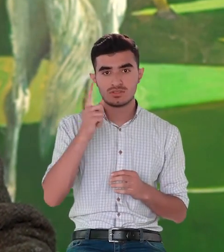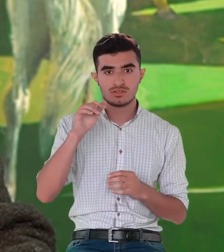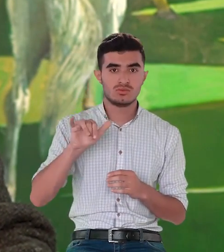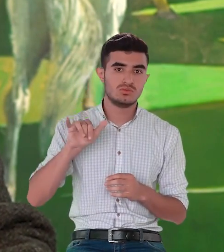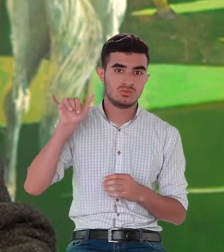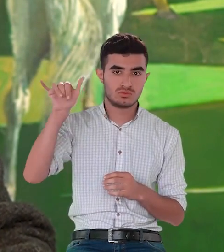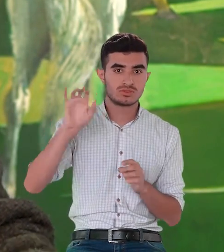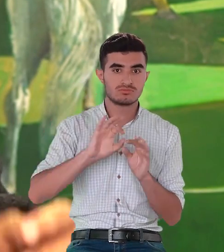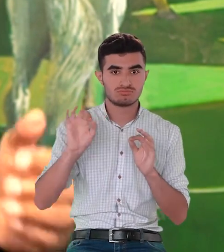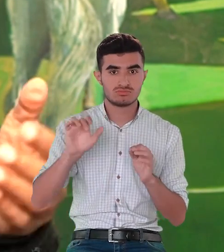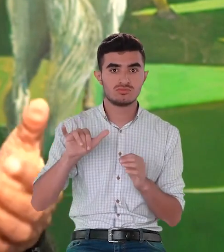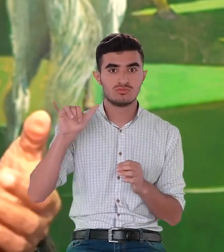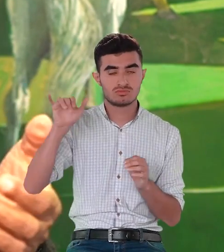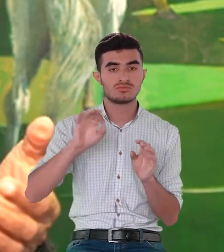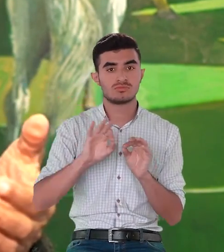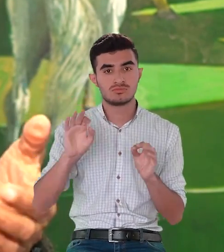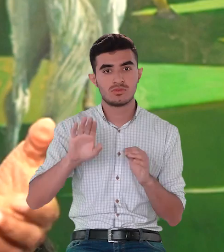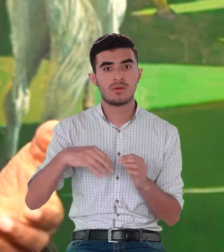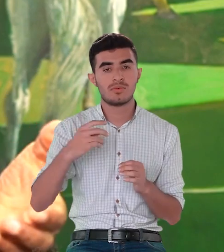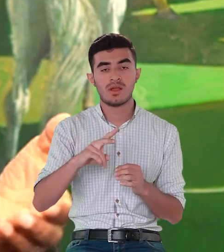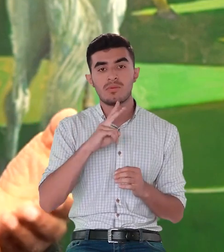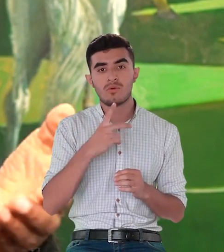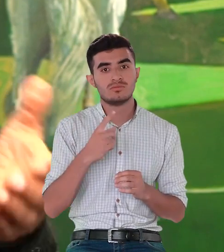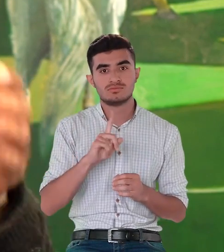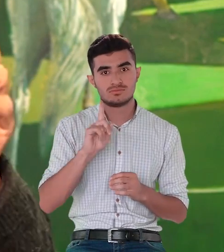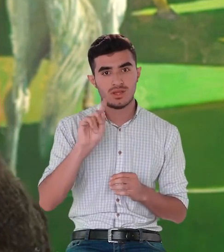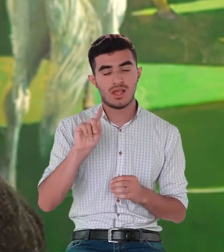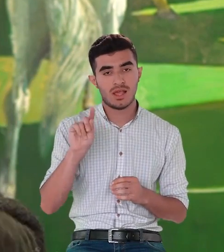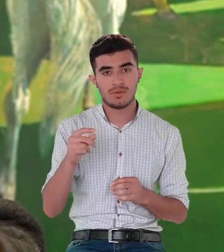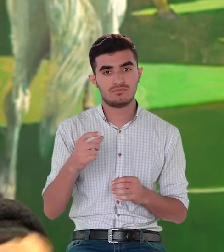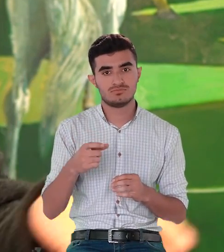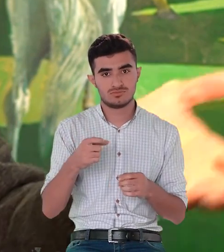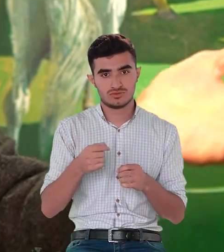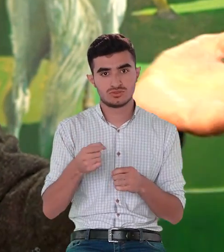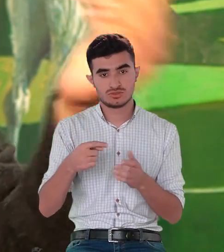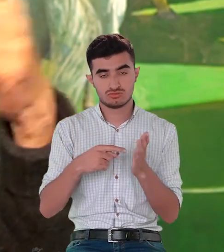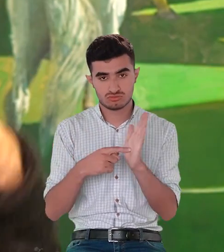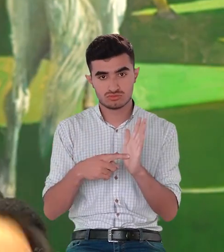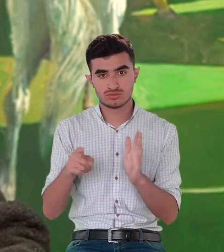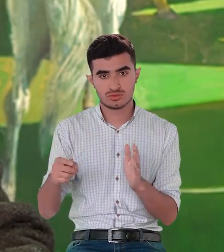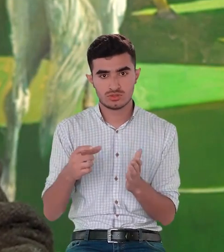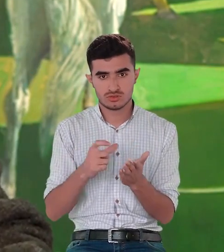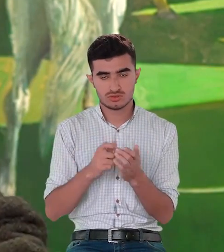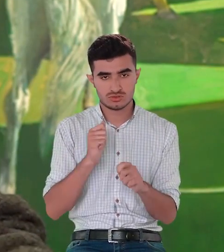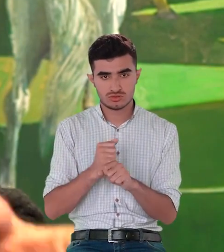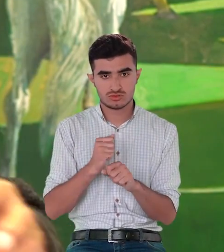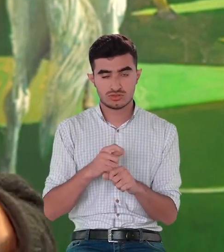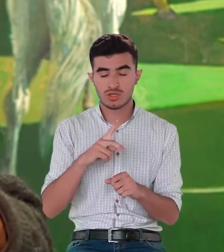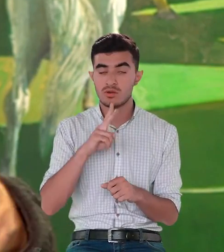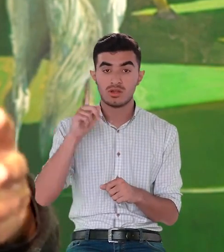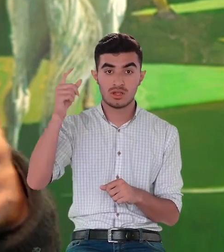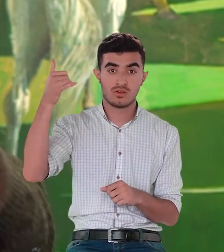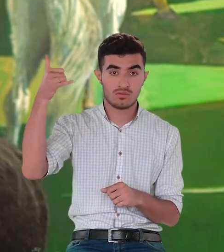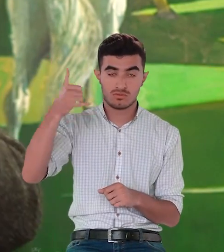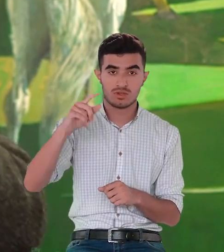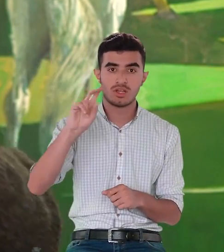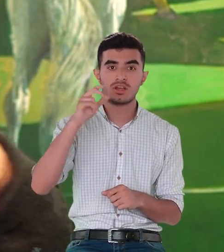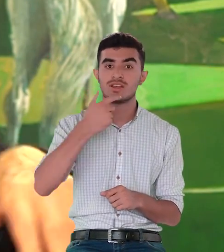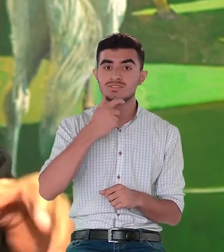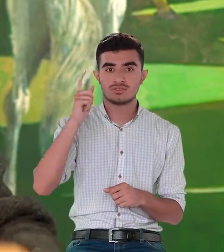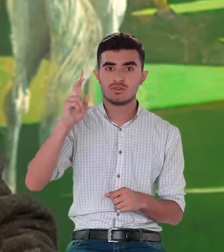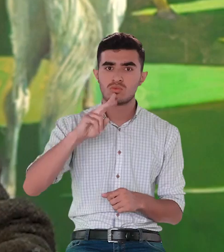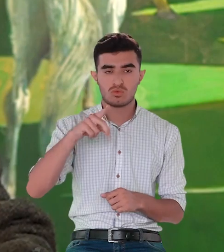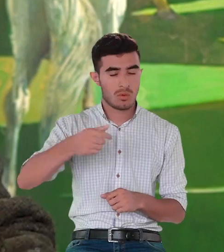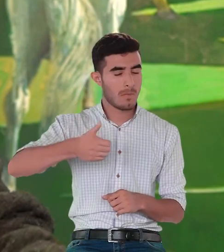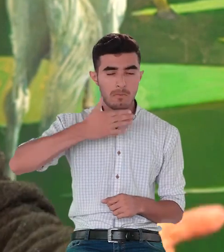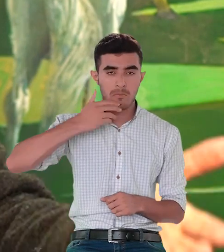تو وہ اسٹیمپ لے کے وہ کوائن لے کے گئے انگلینڈ، یہ جو جہاں پر یہ سارے